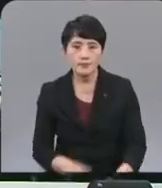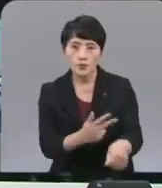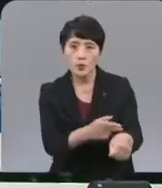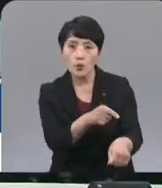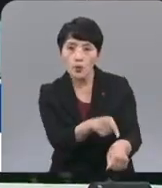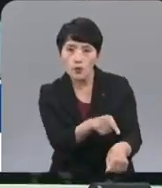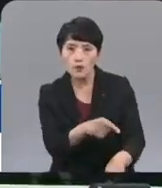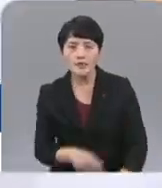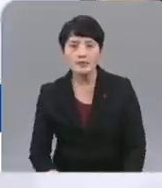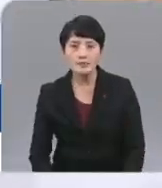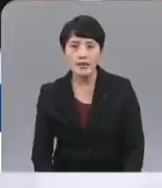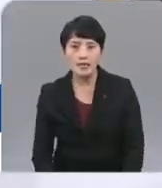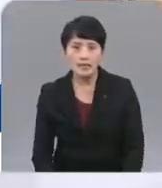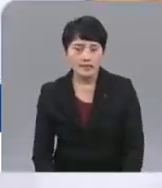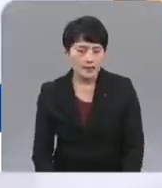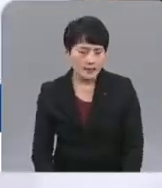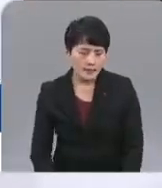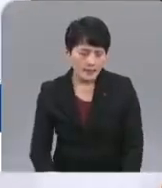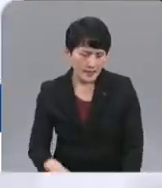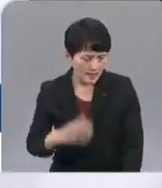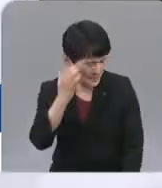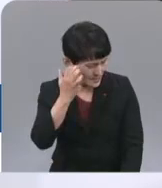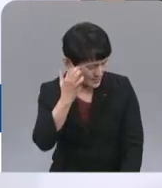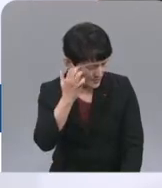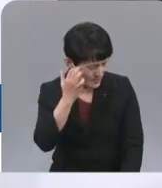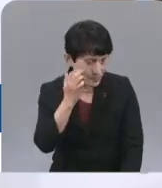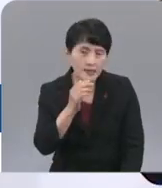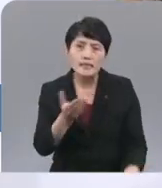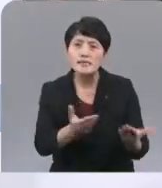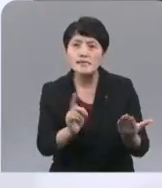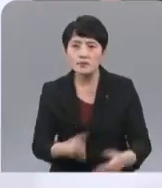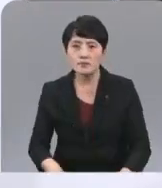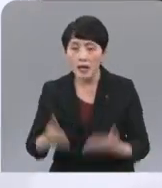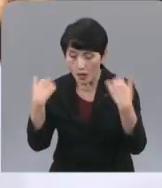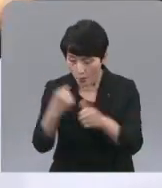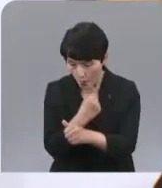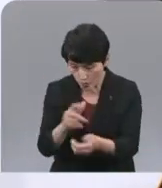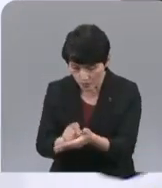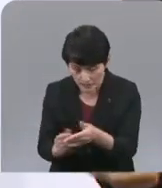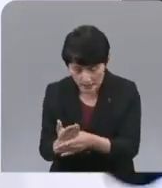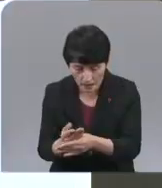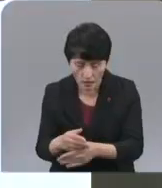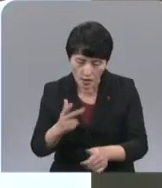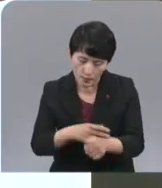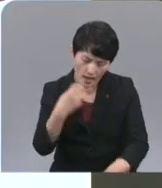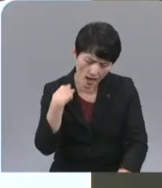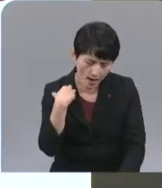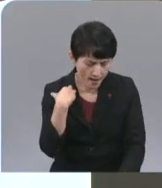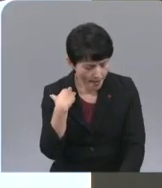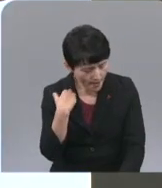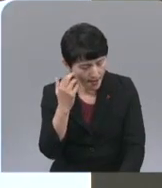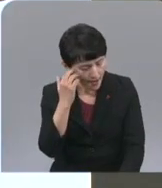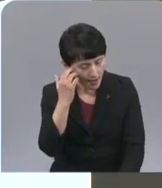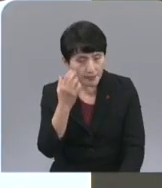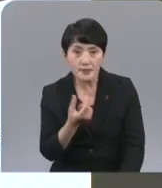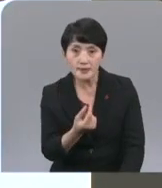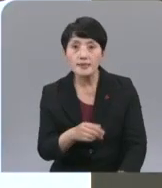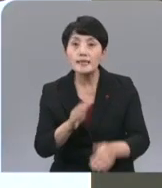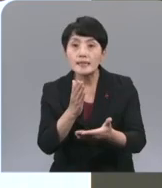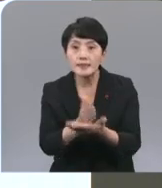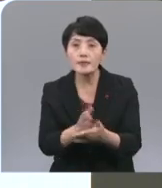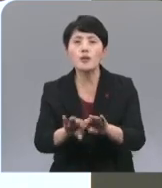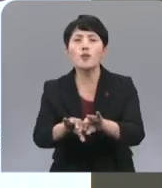قررت الحكومه الكوريه انشاء منصب جديد للتحقيق في اعمال العنف المدرسيه الى جانب زياده عدد